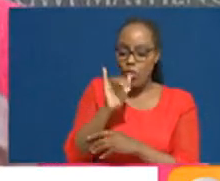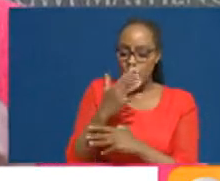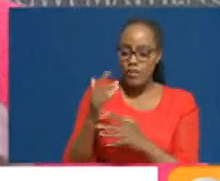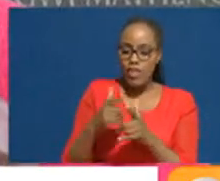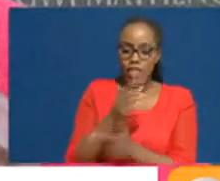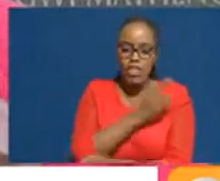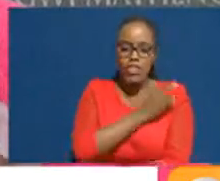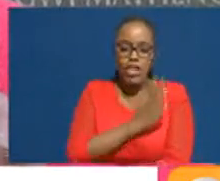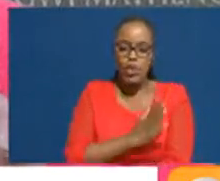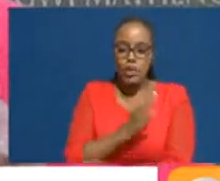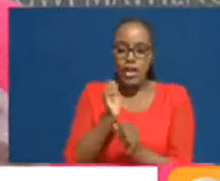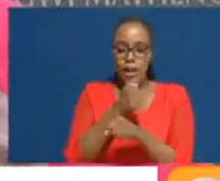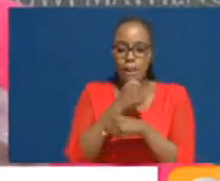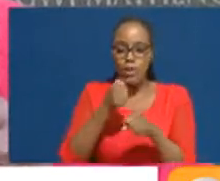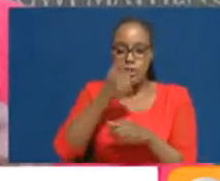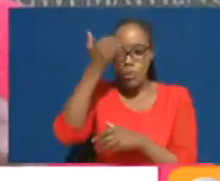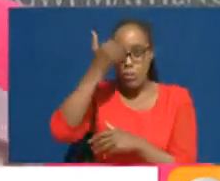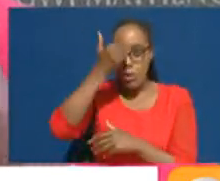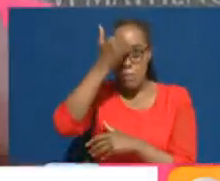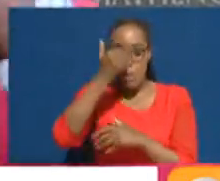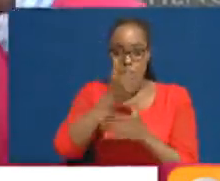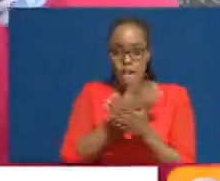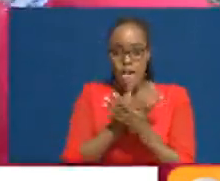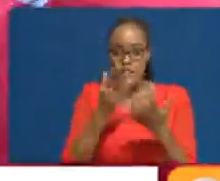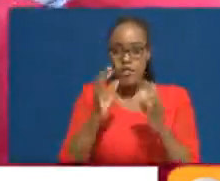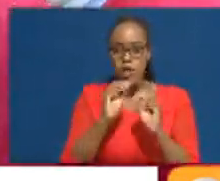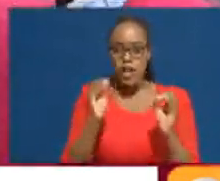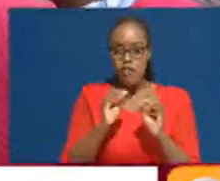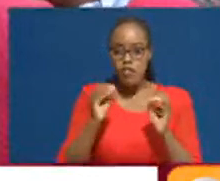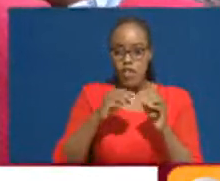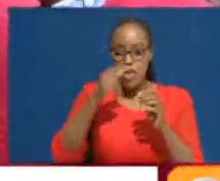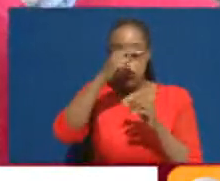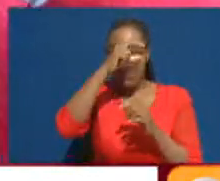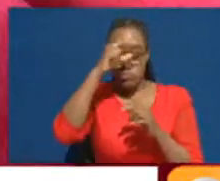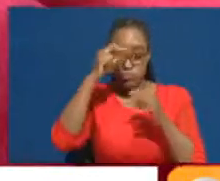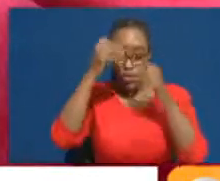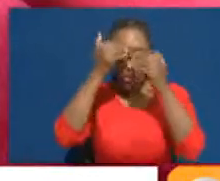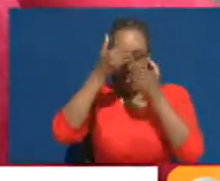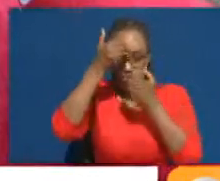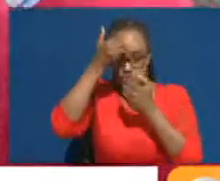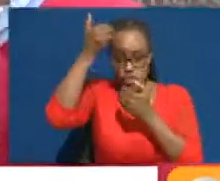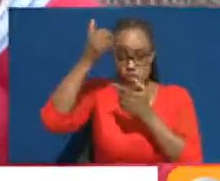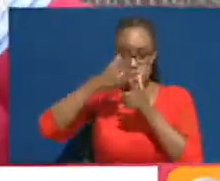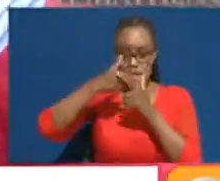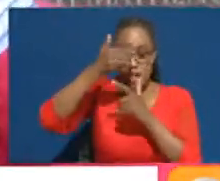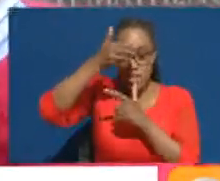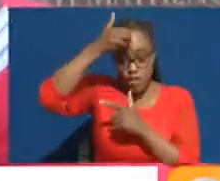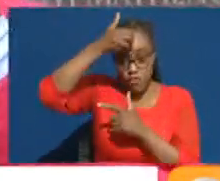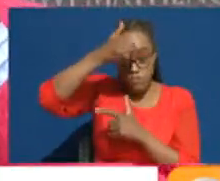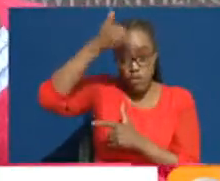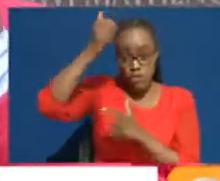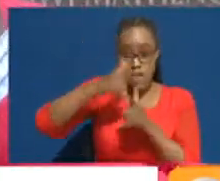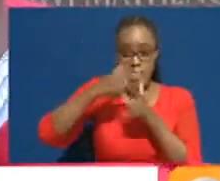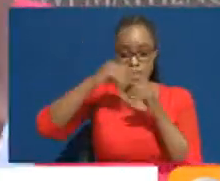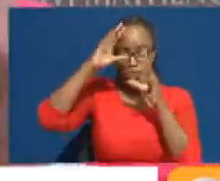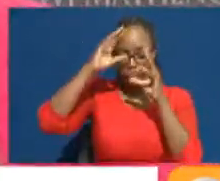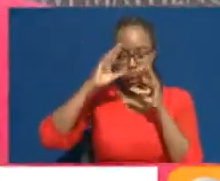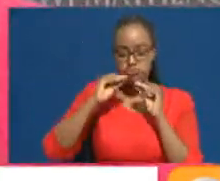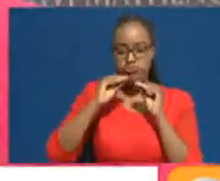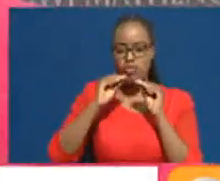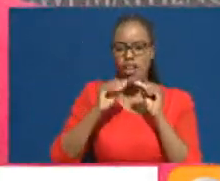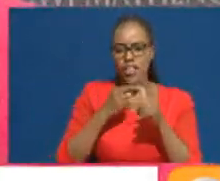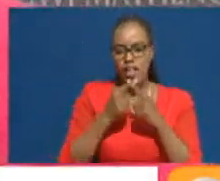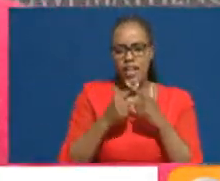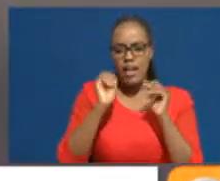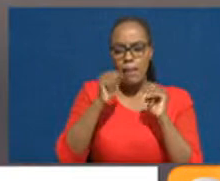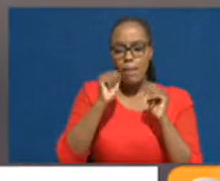daktari angeweza kukata kila mahali. Alipasua hivi, hii ngozi ikaenda juu, ikarudi chini, ndio